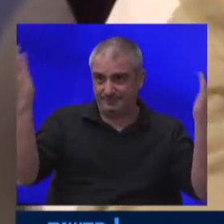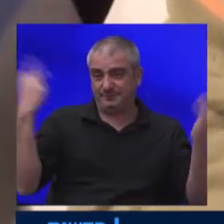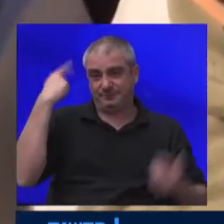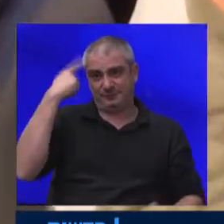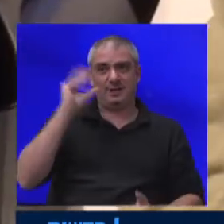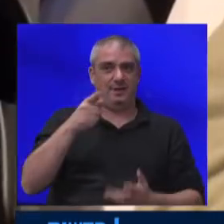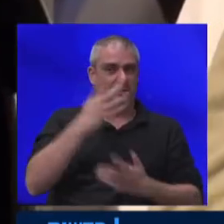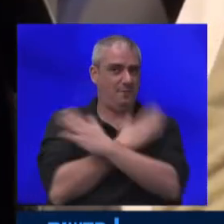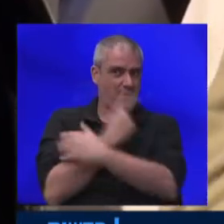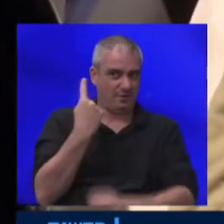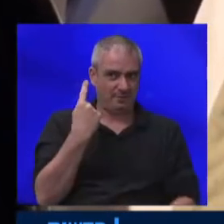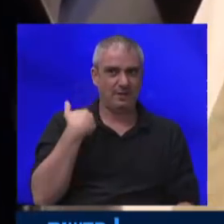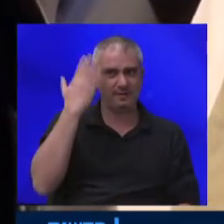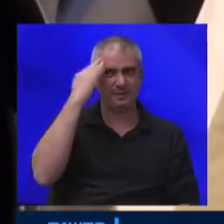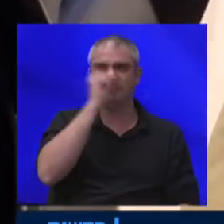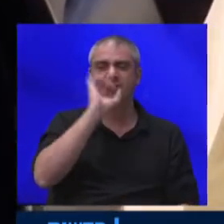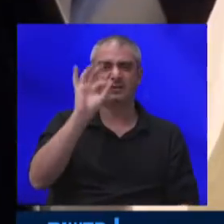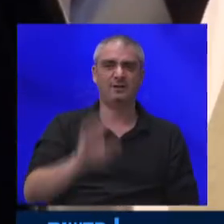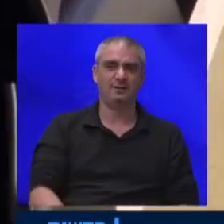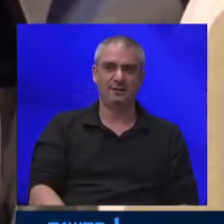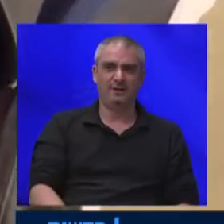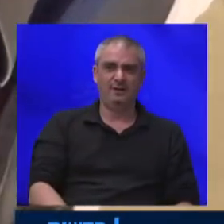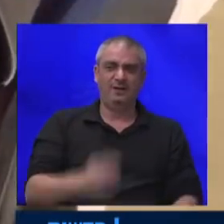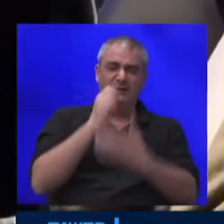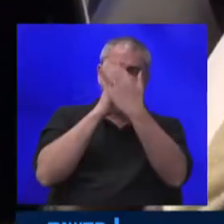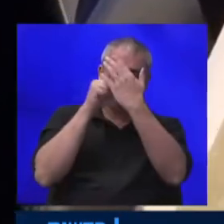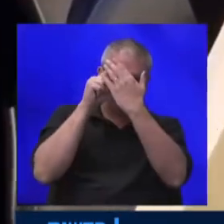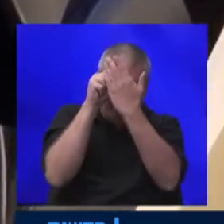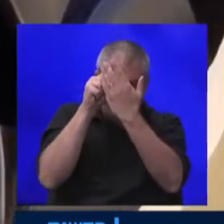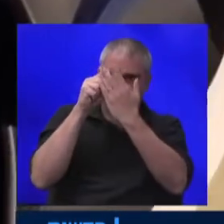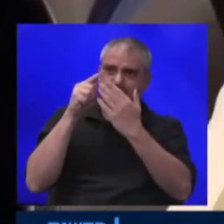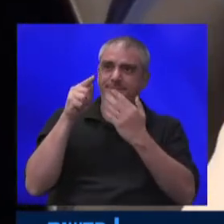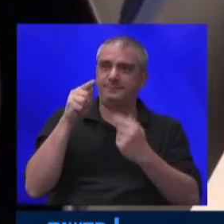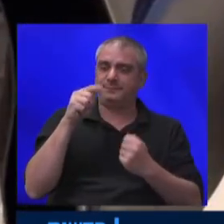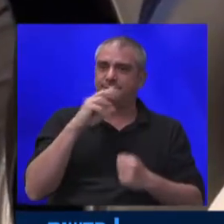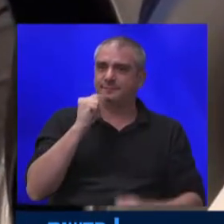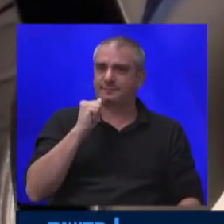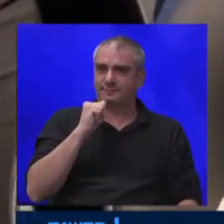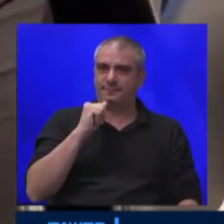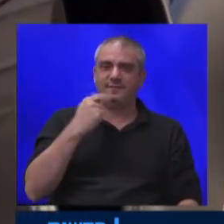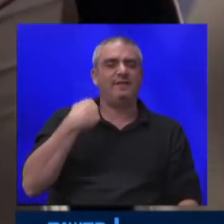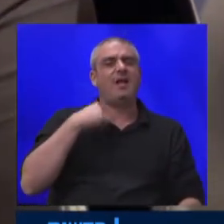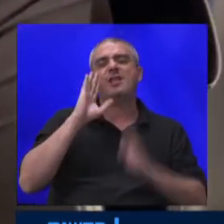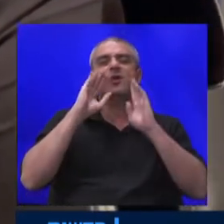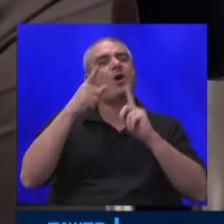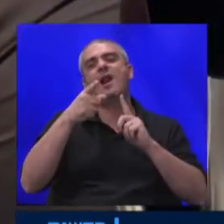know a song of Eyal Golan, it goes like this. Ve'ani